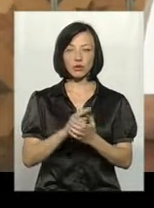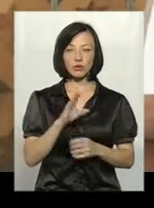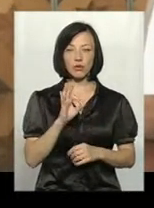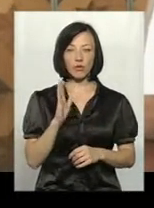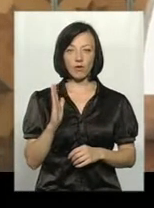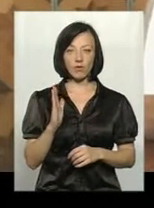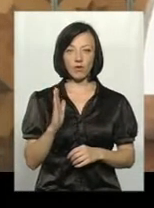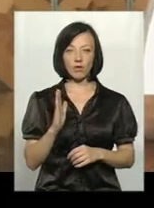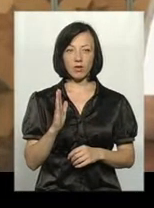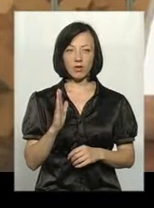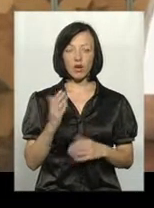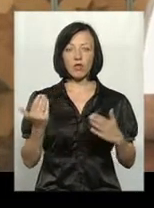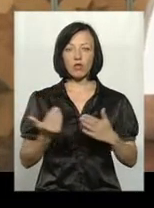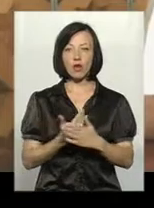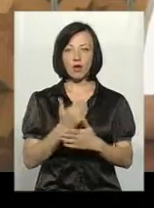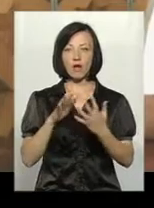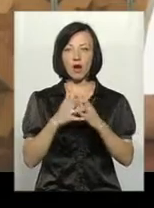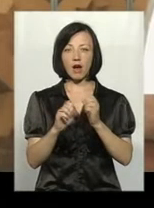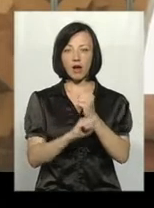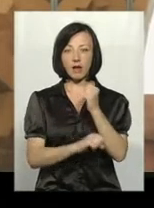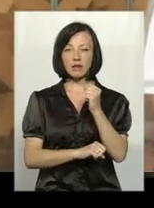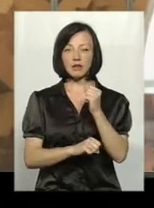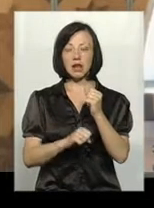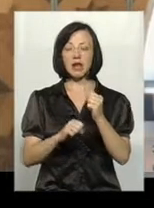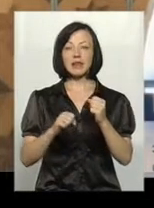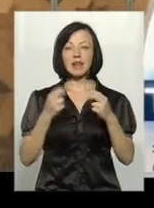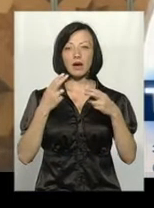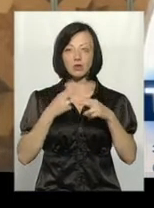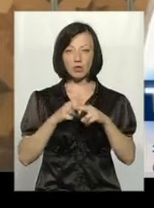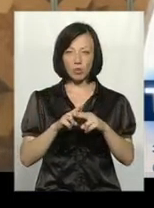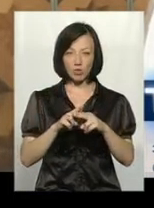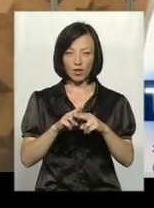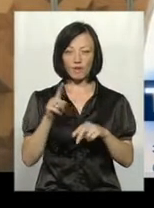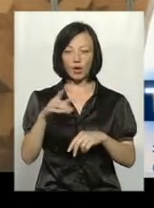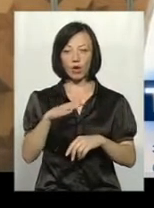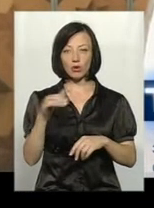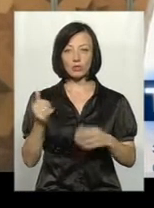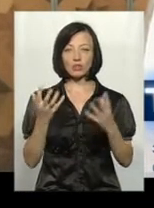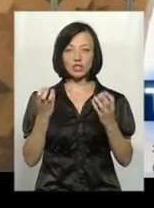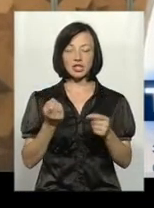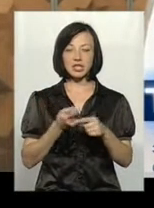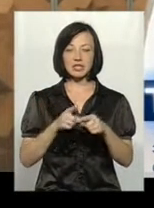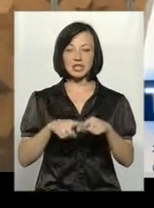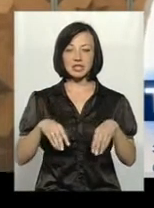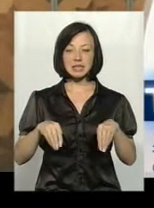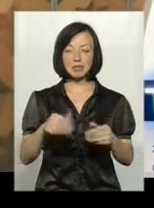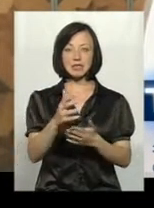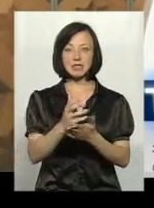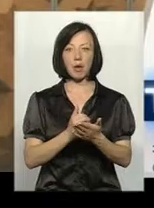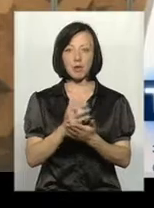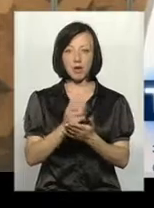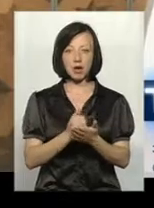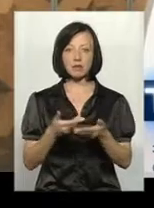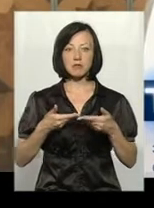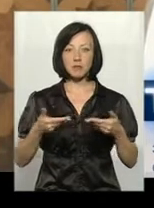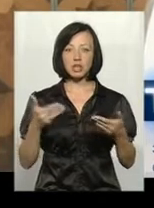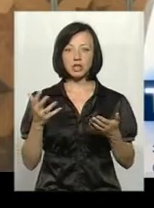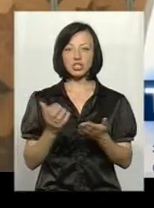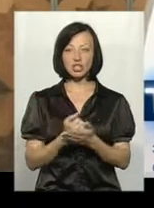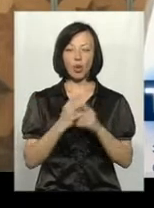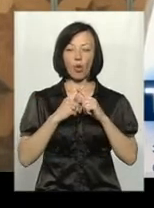відповідальністю «Нові аграрні технології» Збінського, тому що він орендує ще ці землі запасу. Ось ми знайшли